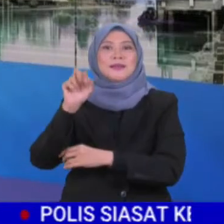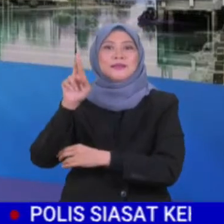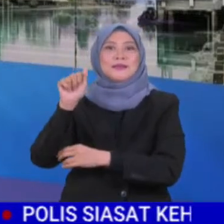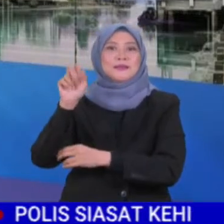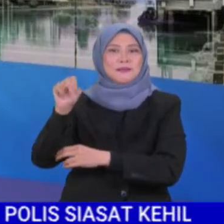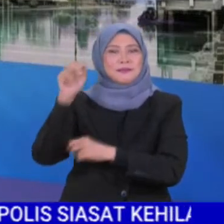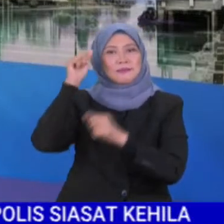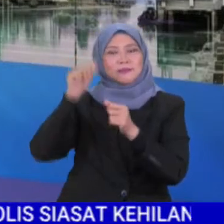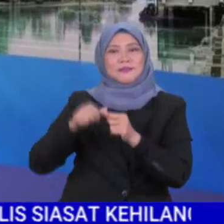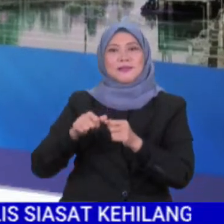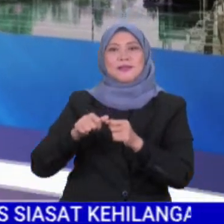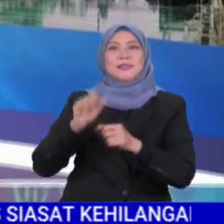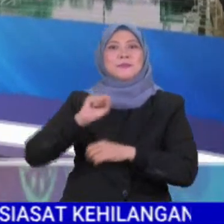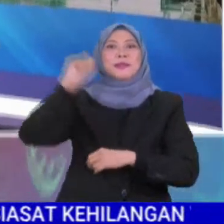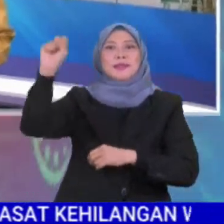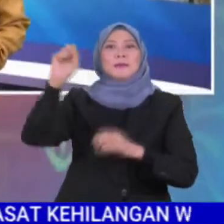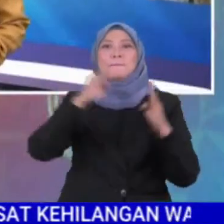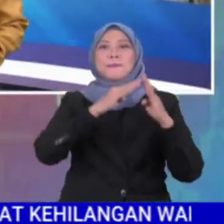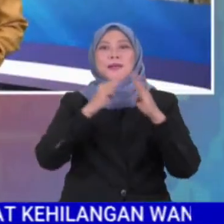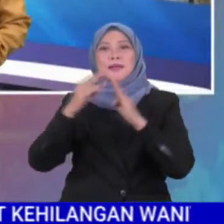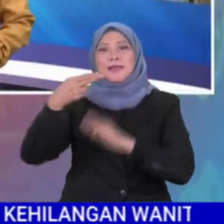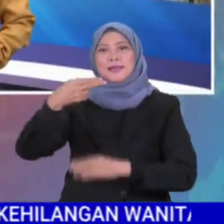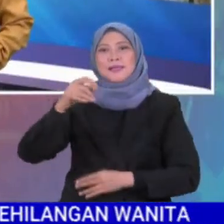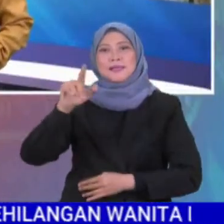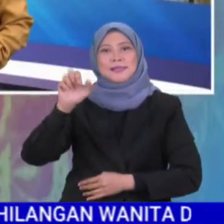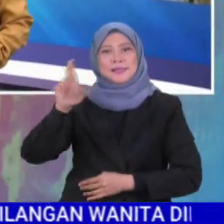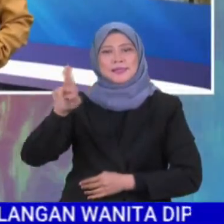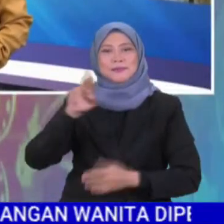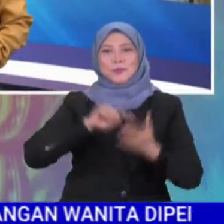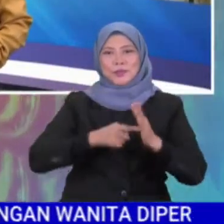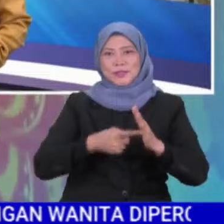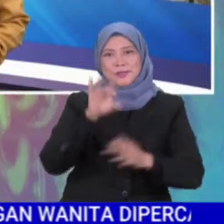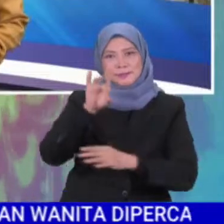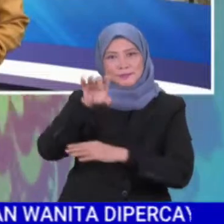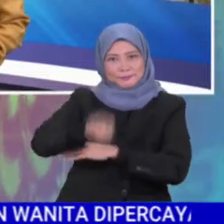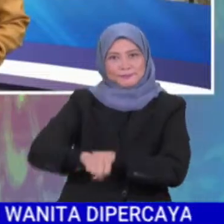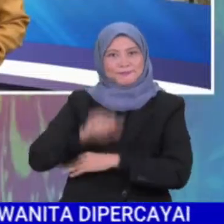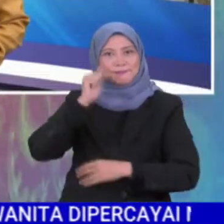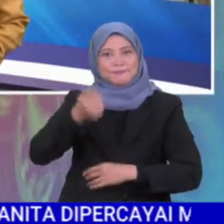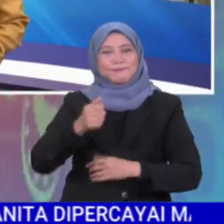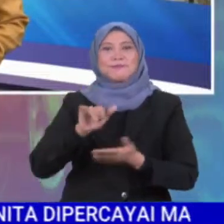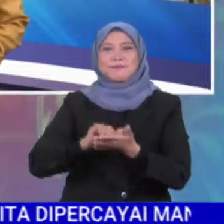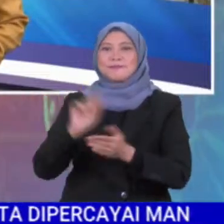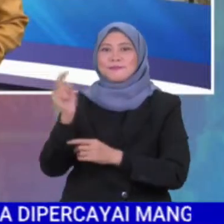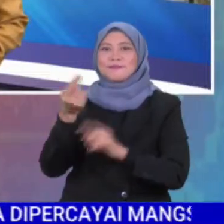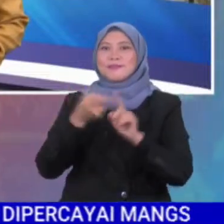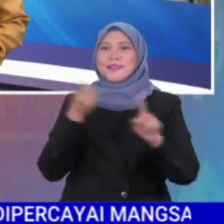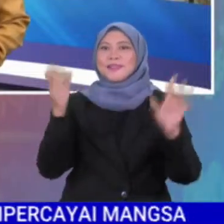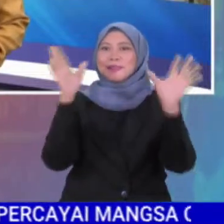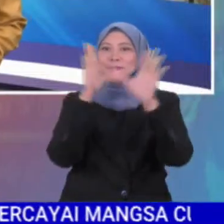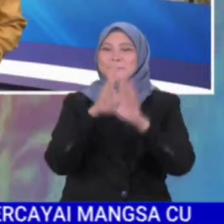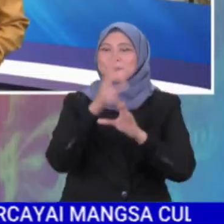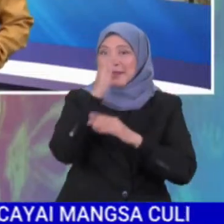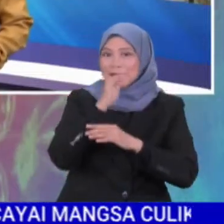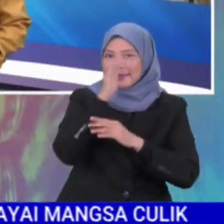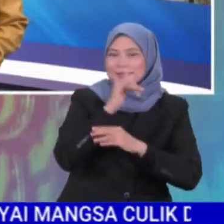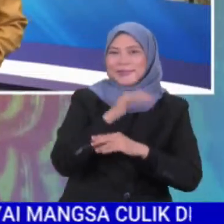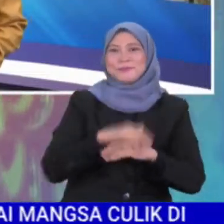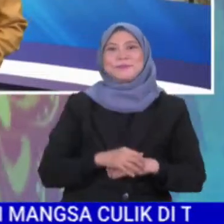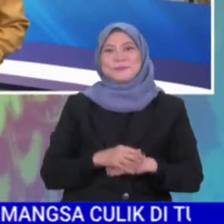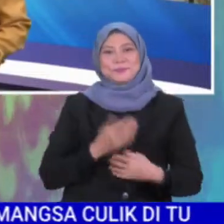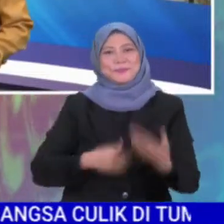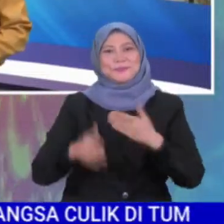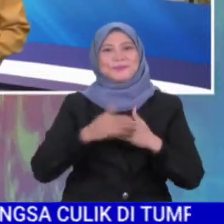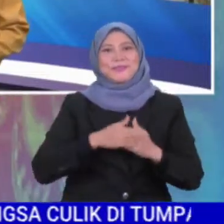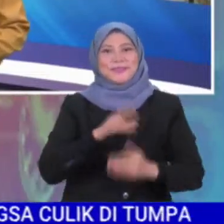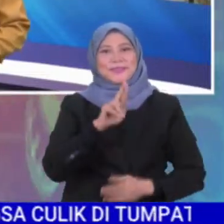Memorial Pengisytiharan Kemerdekaan Bandar Hilir bermula pukul 8 malam esok. Sekian paparan berita dari Melaka. Kembali ke Angkasa Puri